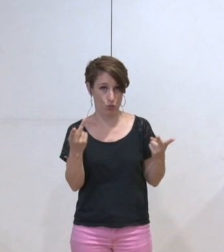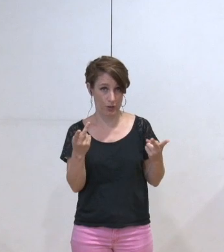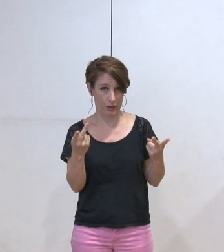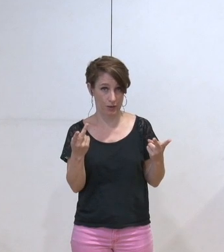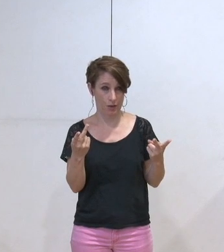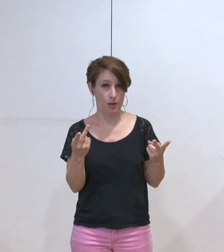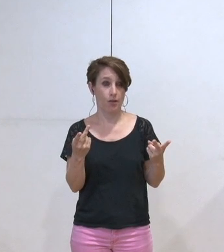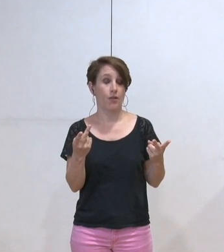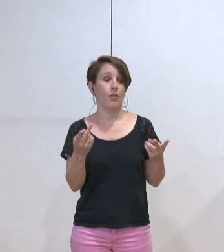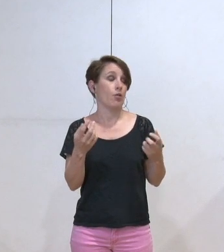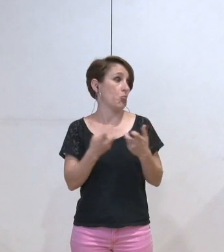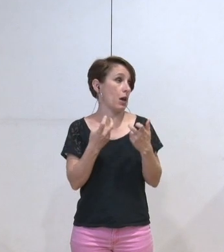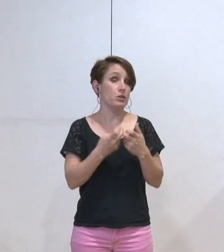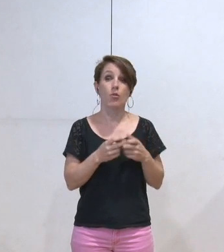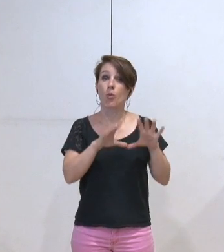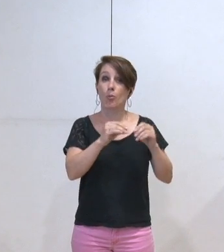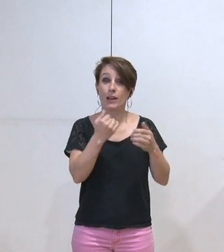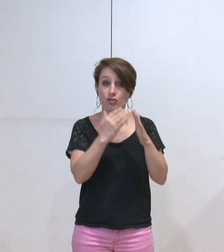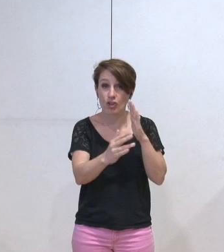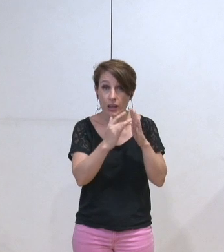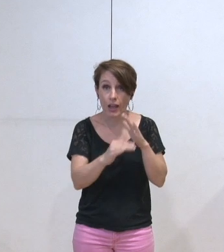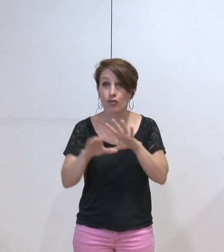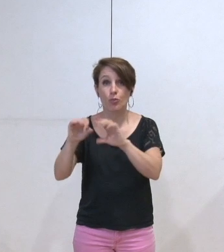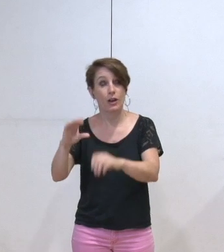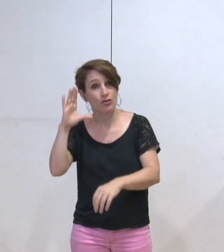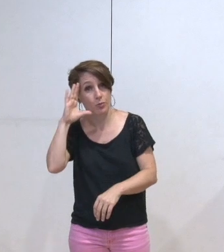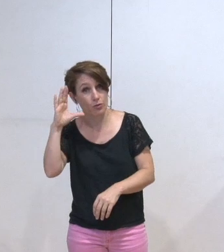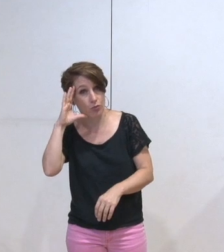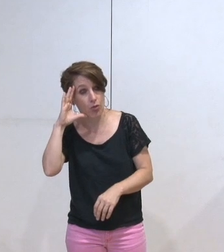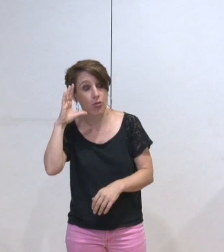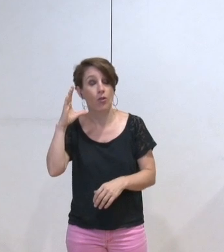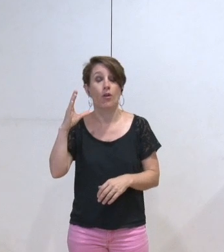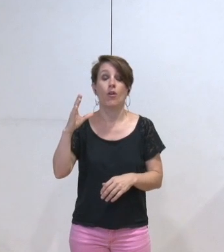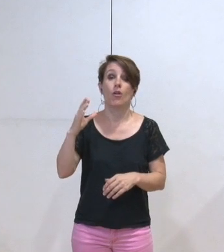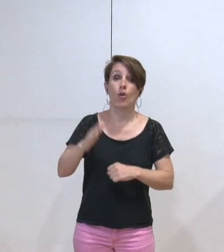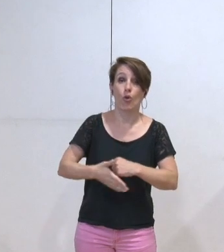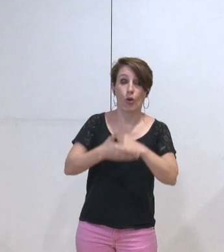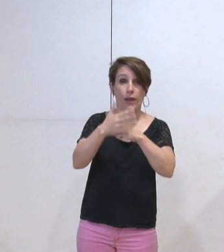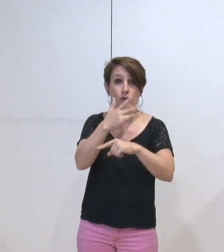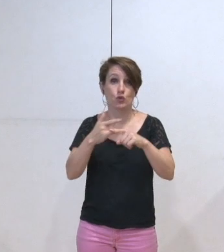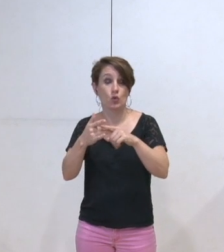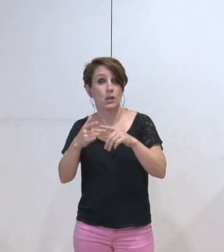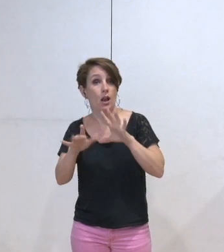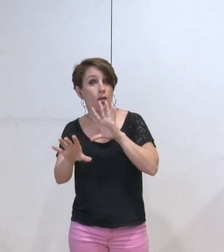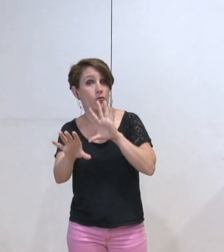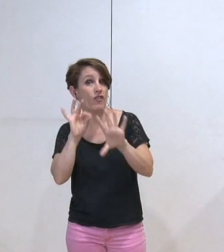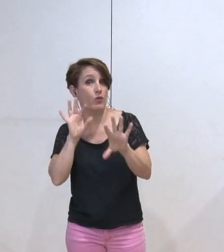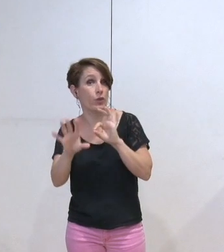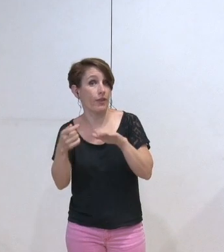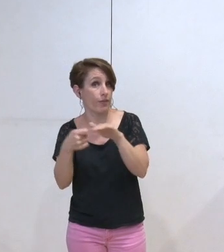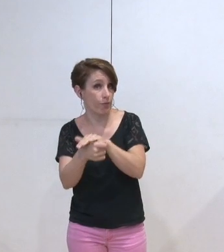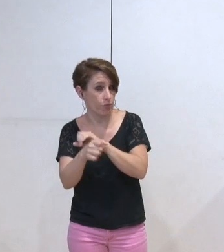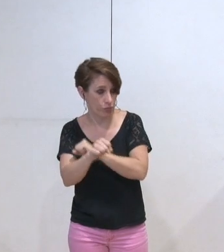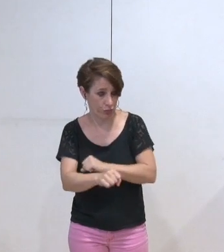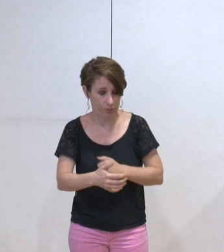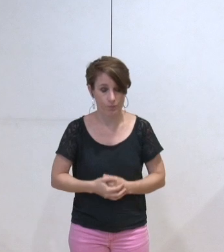gère par exemple une place en crèche une place d'hébergement l'accès à une aide sociale facultative il peut également